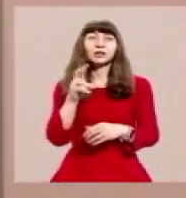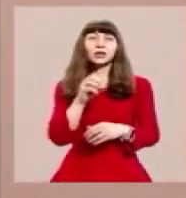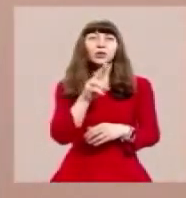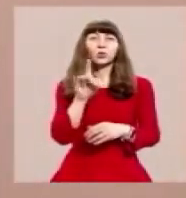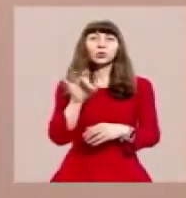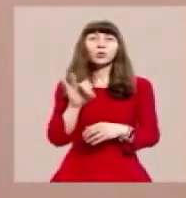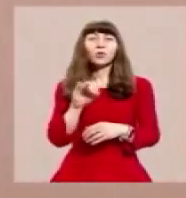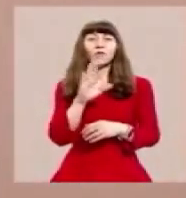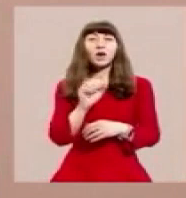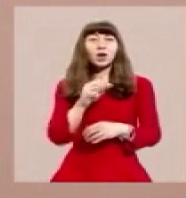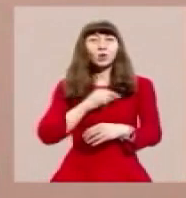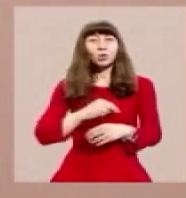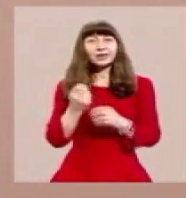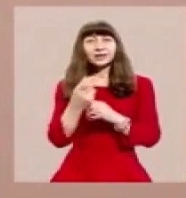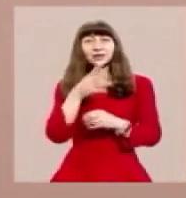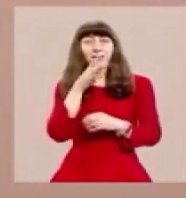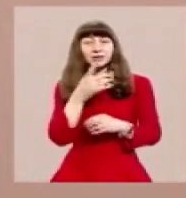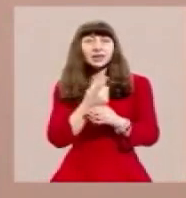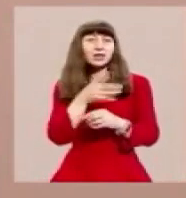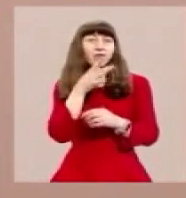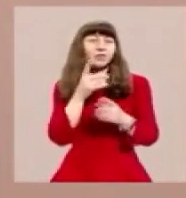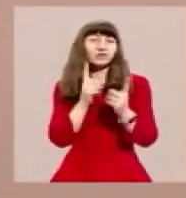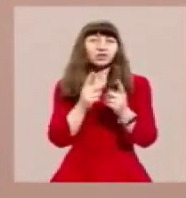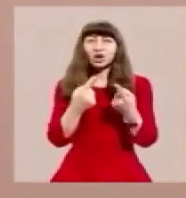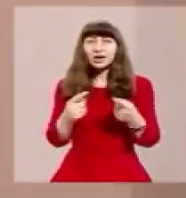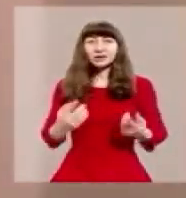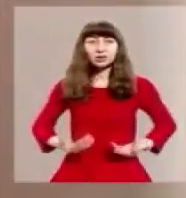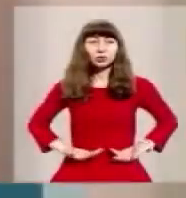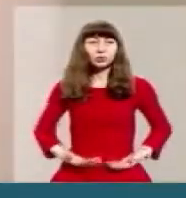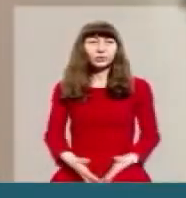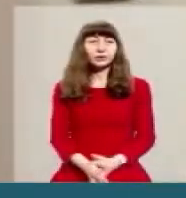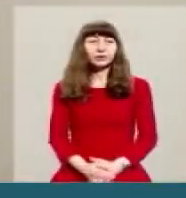более 13 лет. За это время, говорит, встречала разные судьбы.